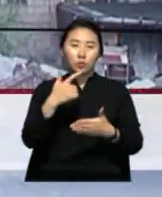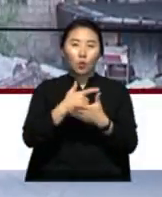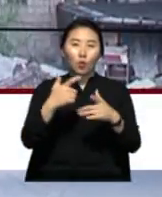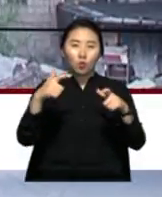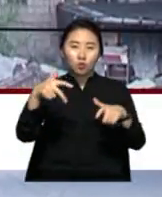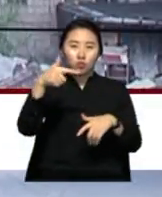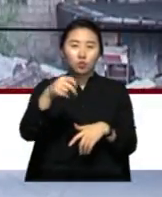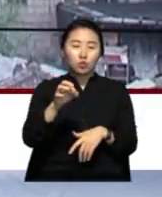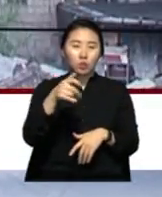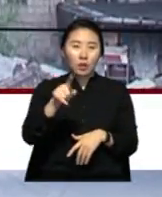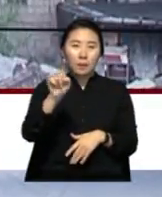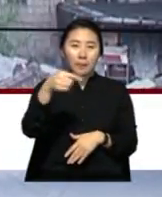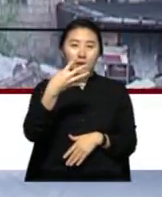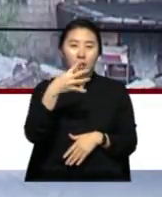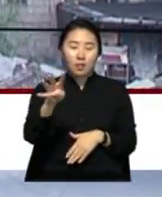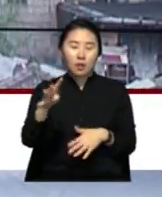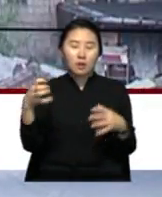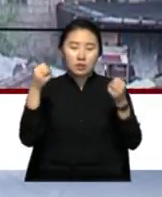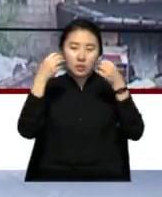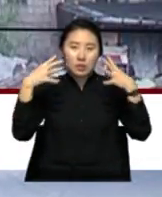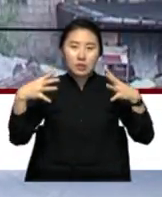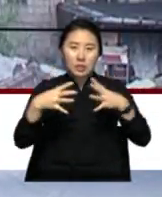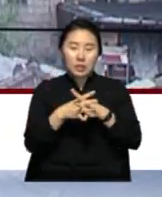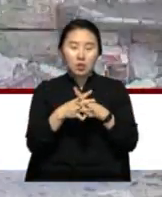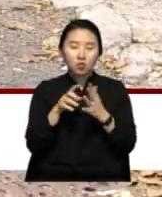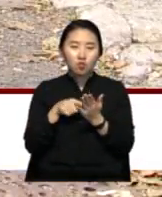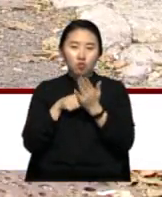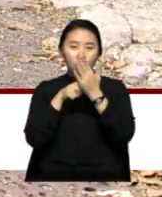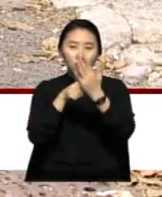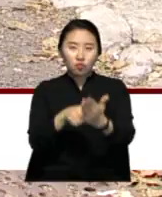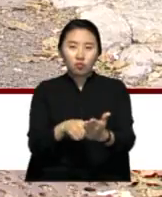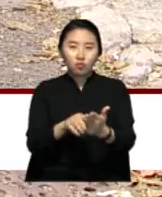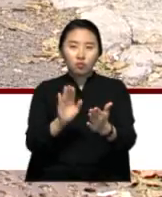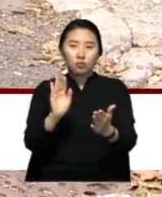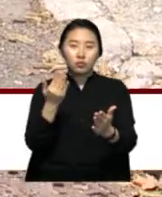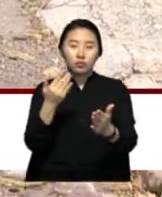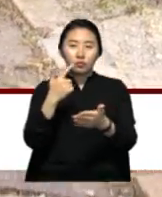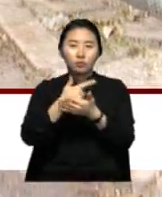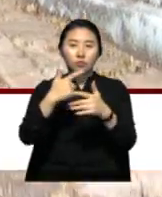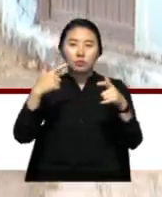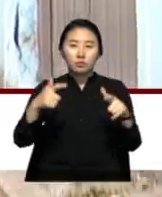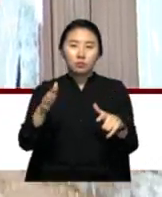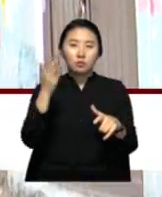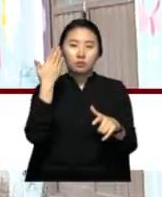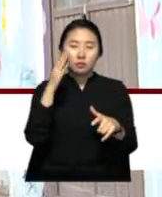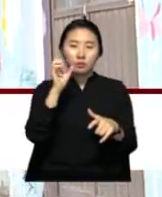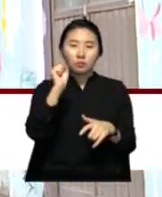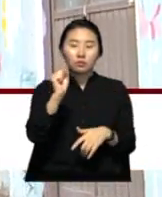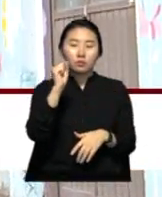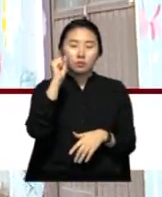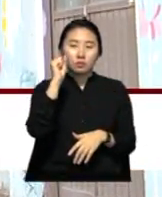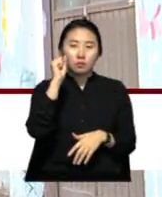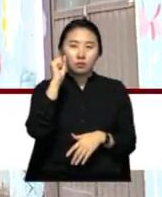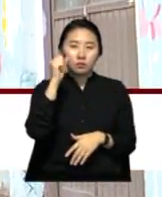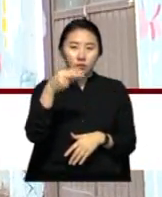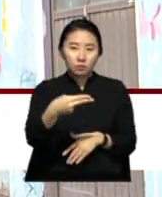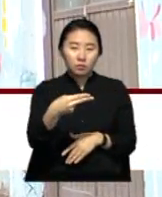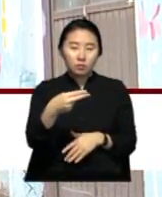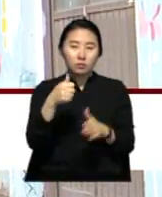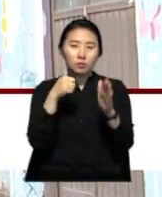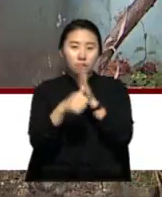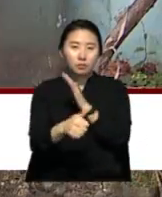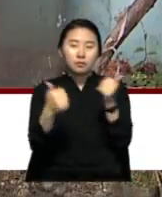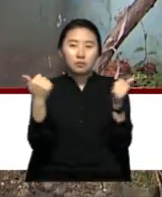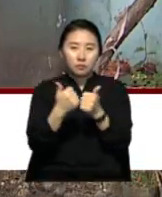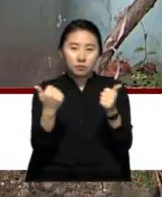노원구 중계동 백사마을 재개발 사업이 본격 추진됩니다. 노원구는 최근 SH공사와 주민대표회의